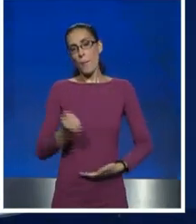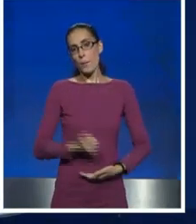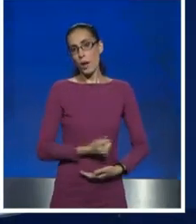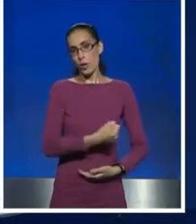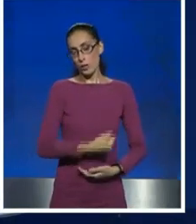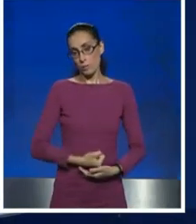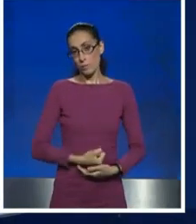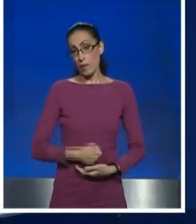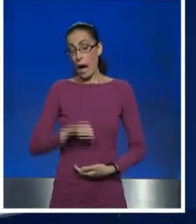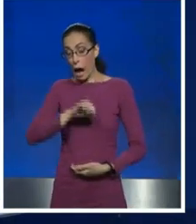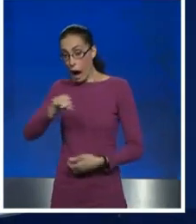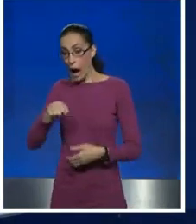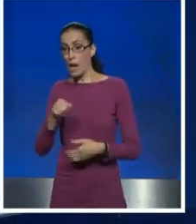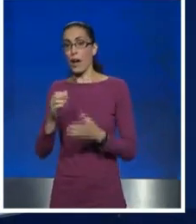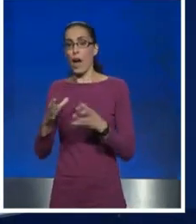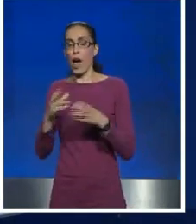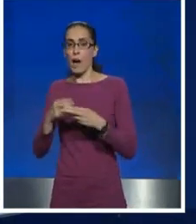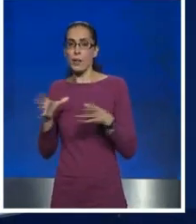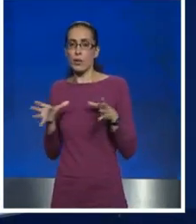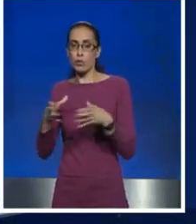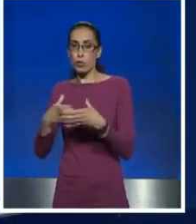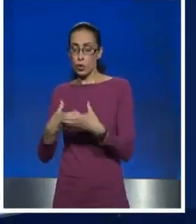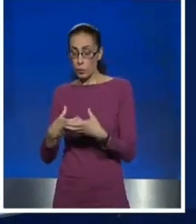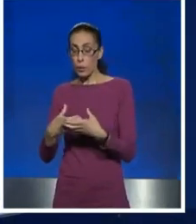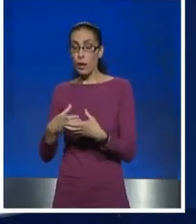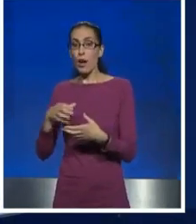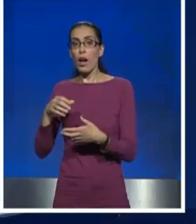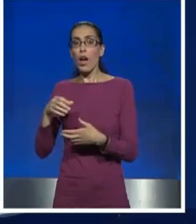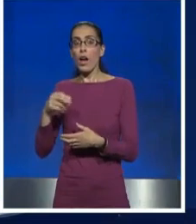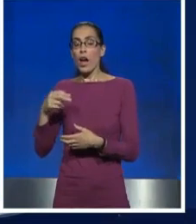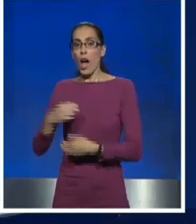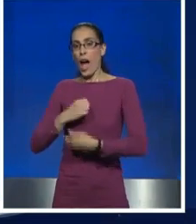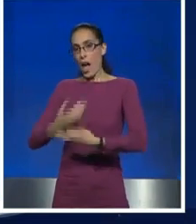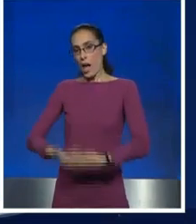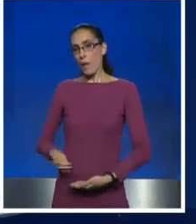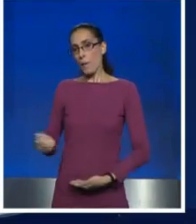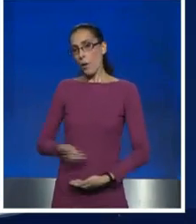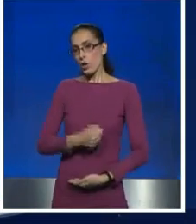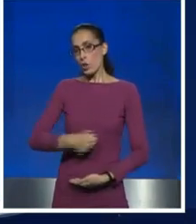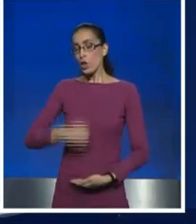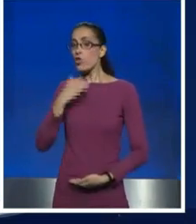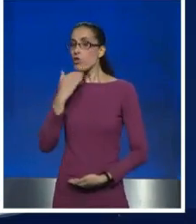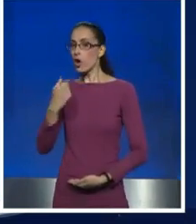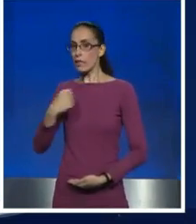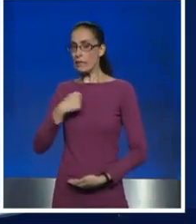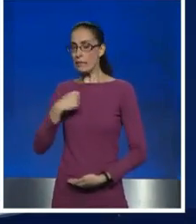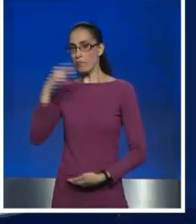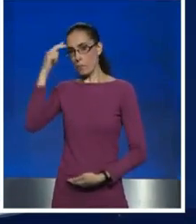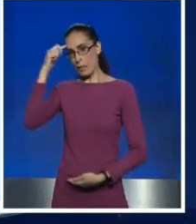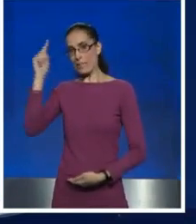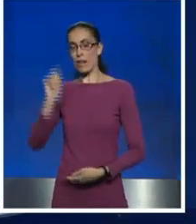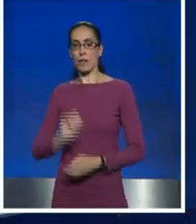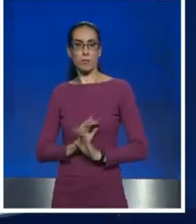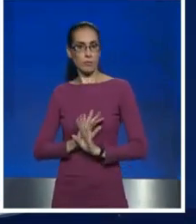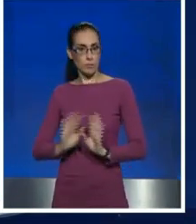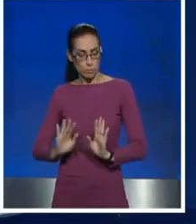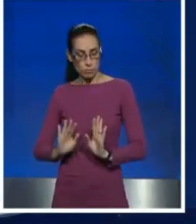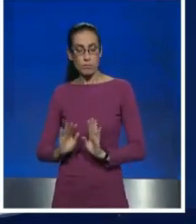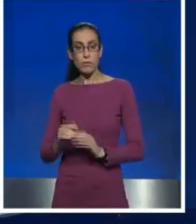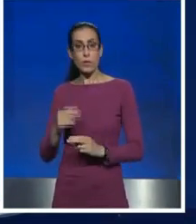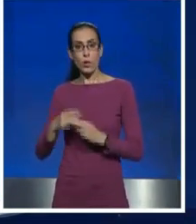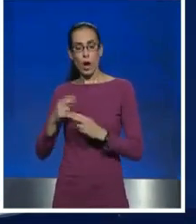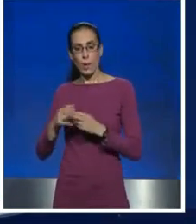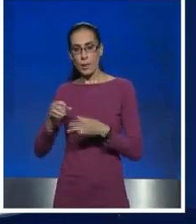in my name, ġbarna 22 ruħ minn 80 politiku differenti. U flimkien għamilna